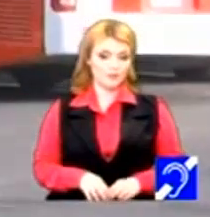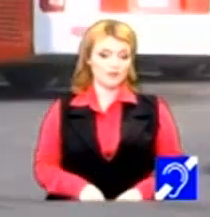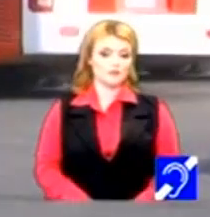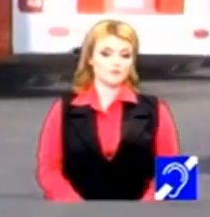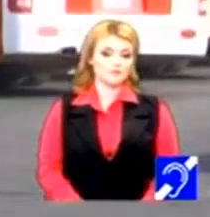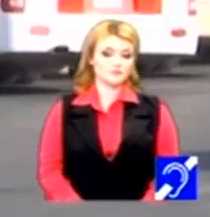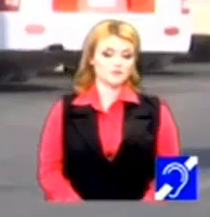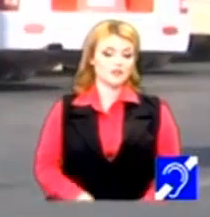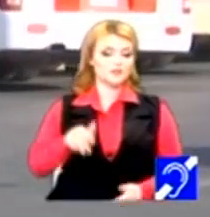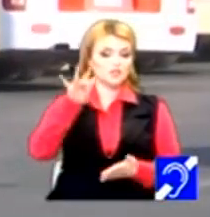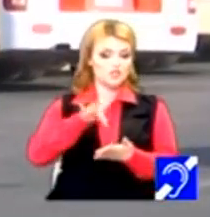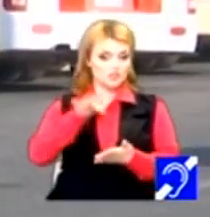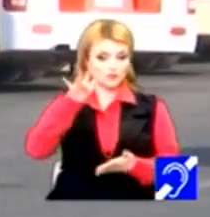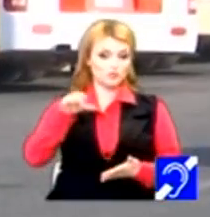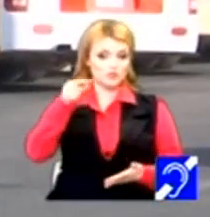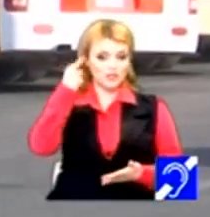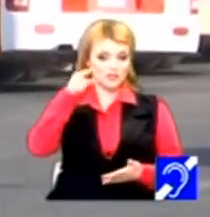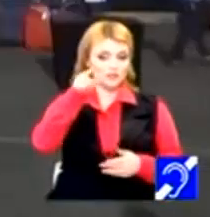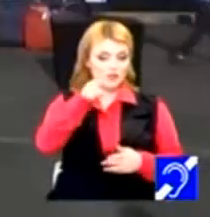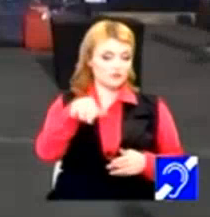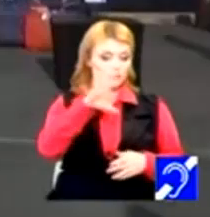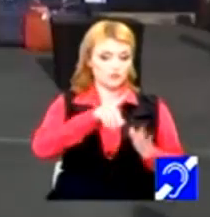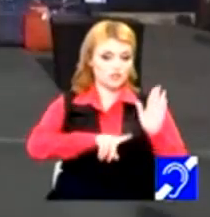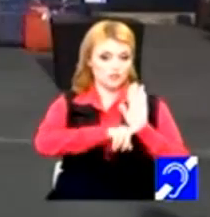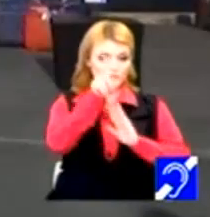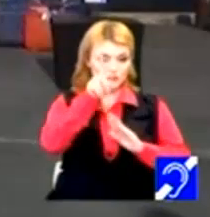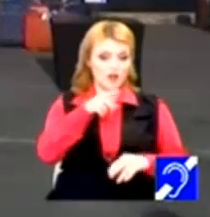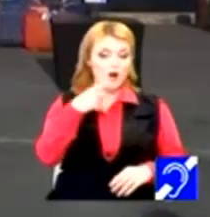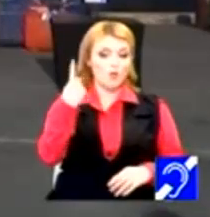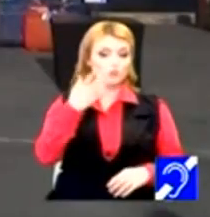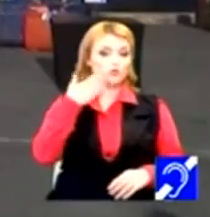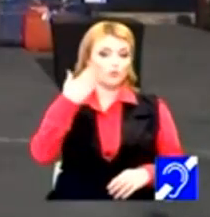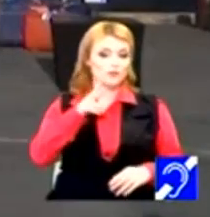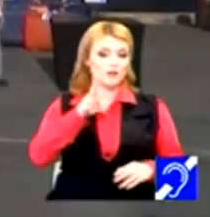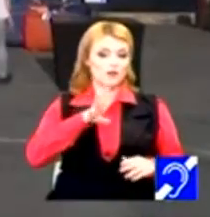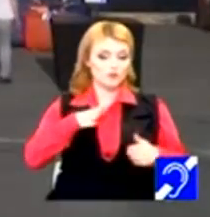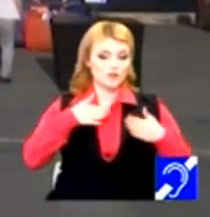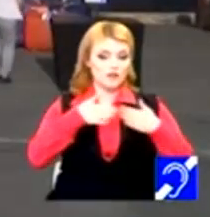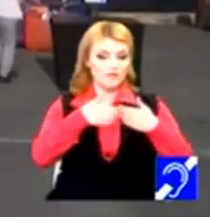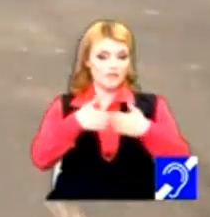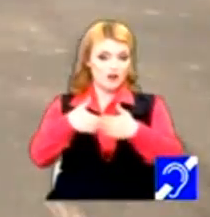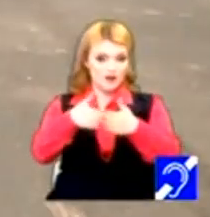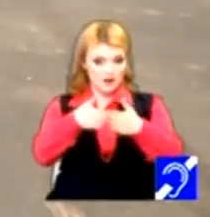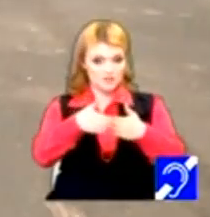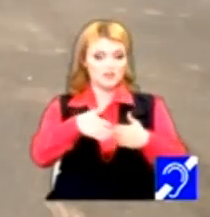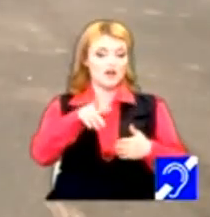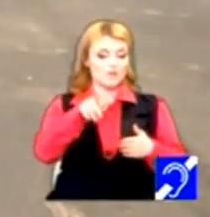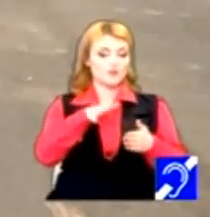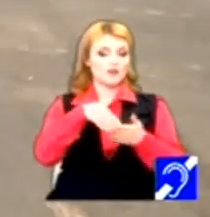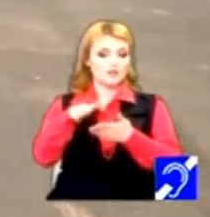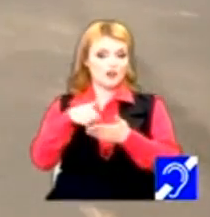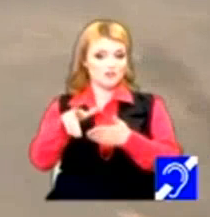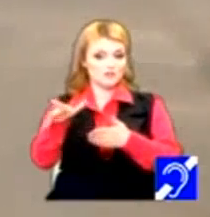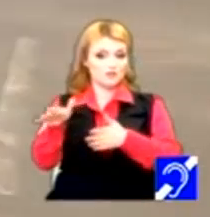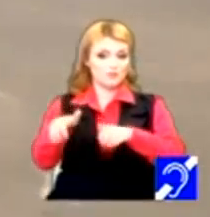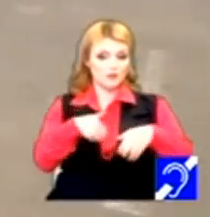de epicentru, de unde a pornit epidemia de coronavirus. Un român aflat la bordul unui vas de croazieră, refuzat de toate